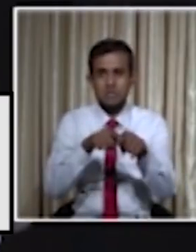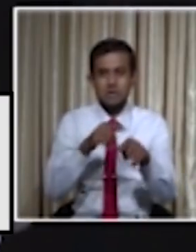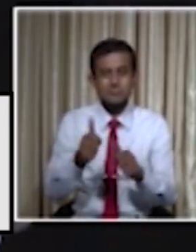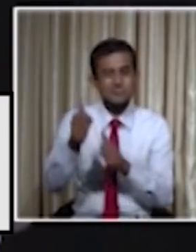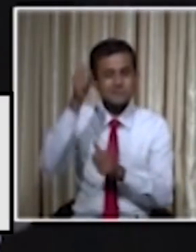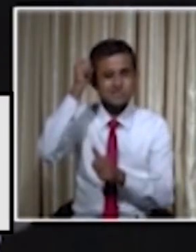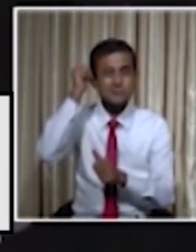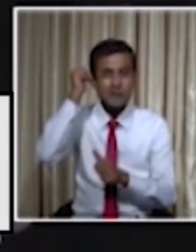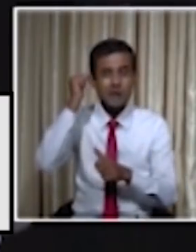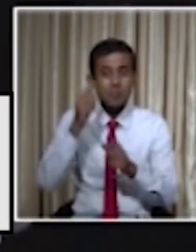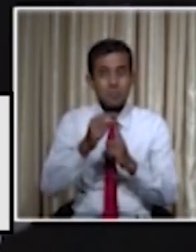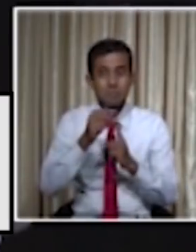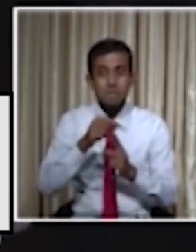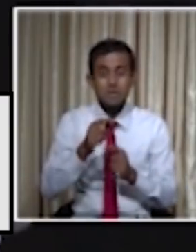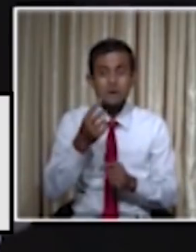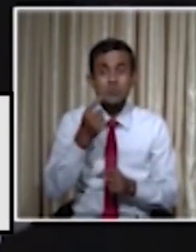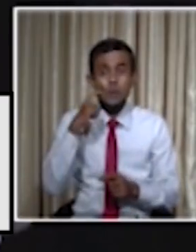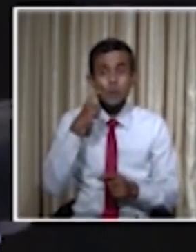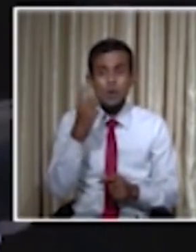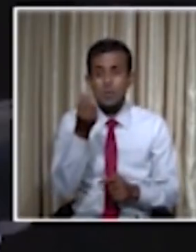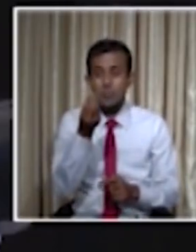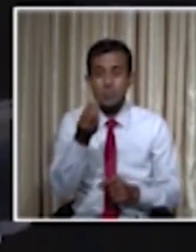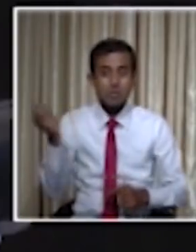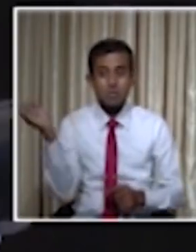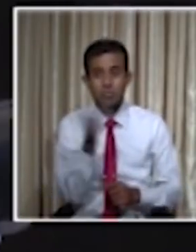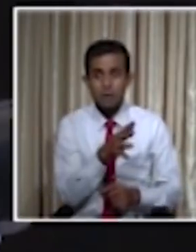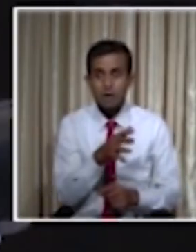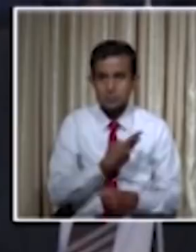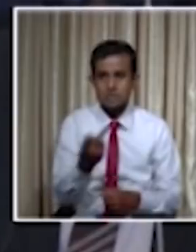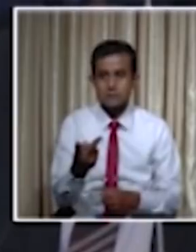ඉතිහාසයේ තියෙනවා මේ පාර්ලිමේන්තුවේ මිරිස් කුඩු ගහලා